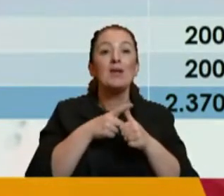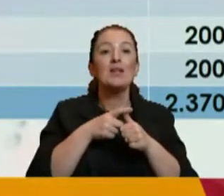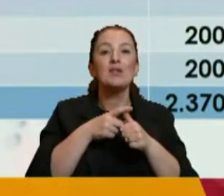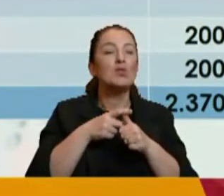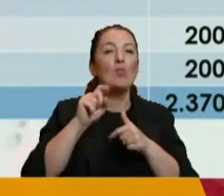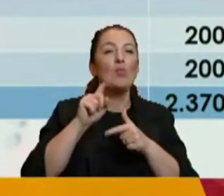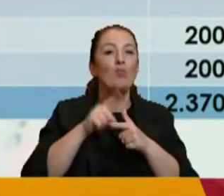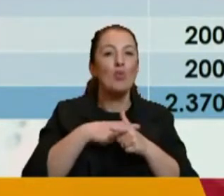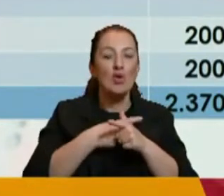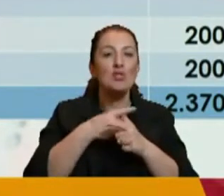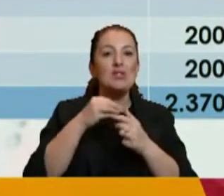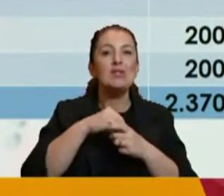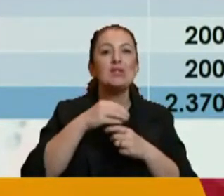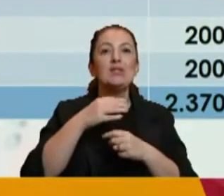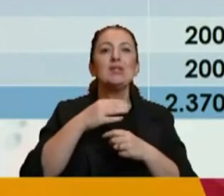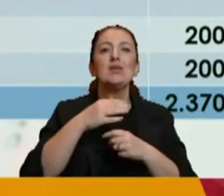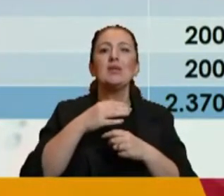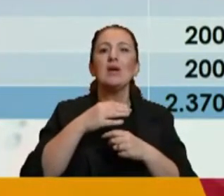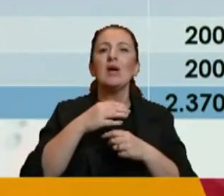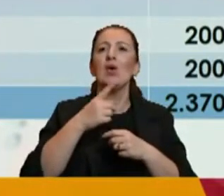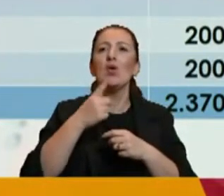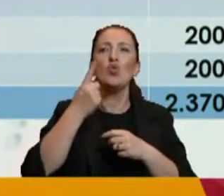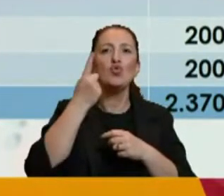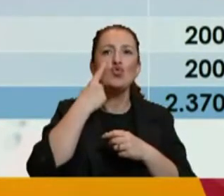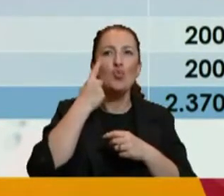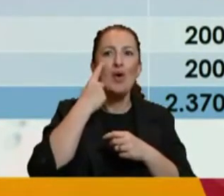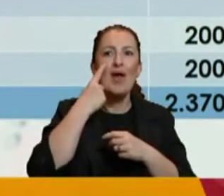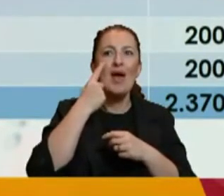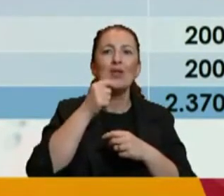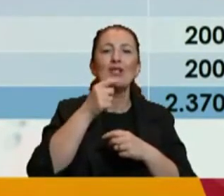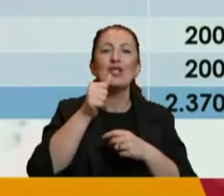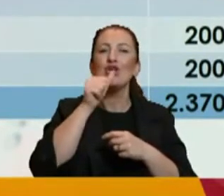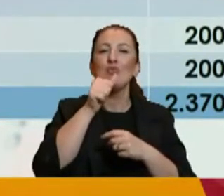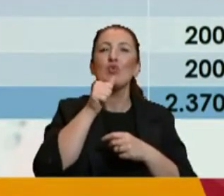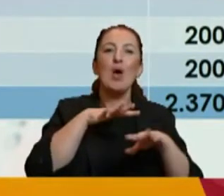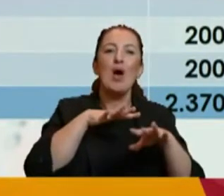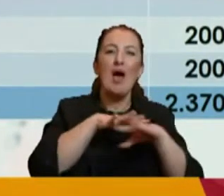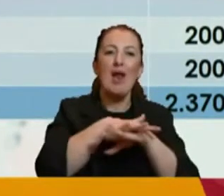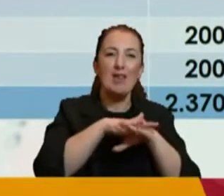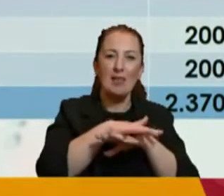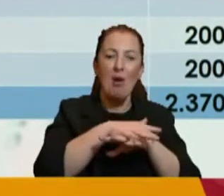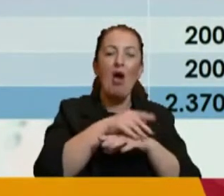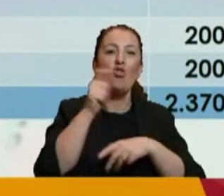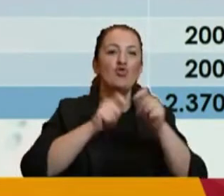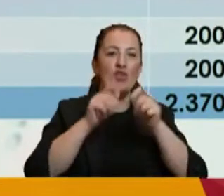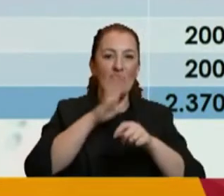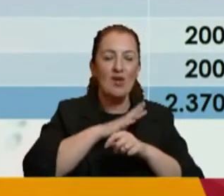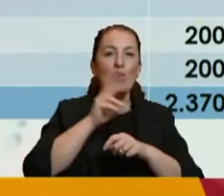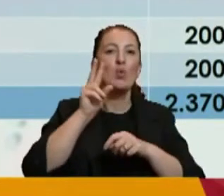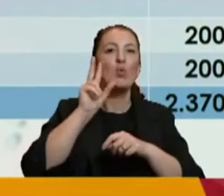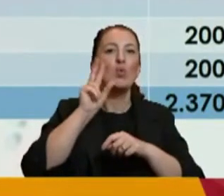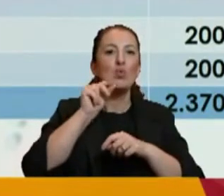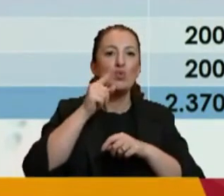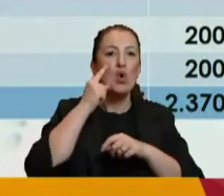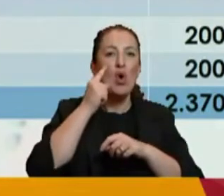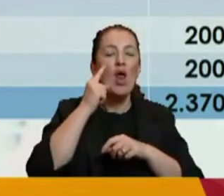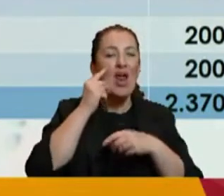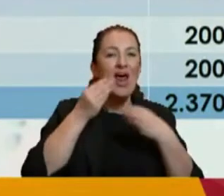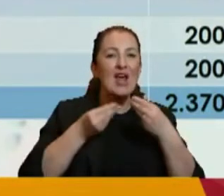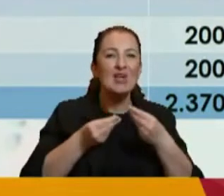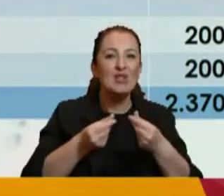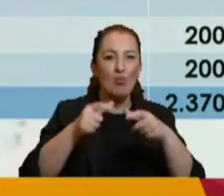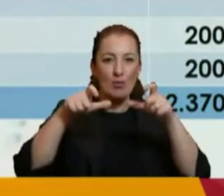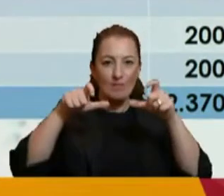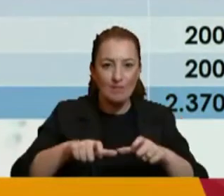projeler arasında Cumhuriyet içmesuyu arıtma tesisini ikinci kademe İnşaat var suda atıksu arıtma tesisi çamur yakma Tesisi var